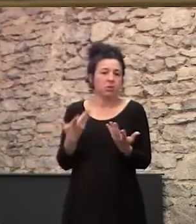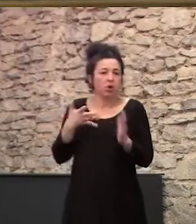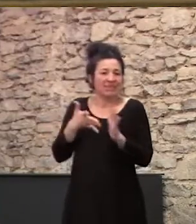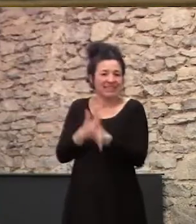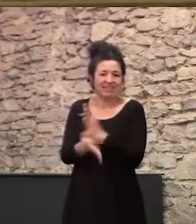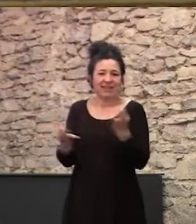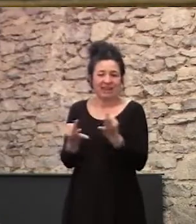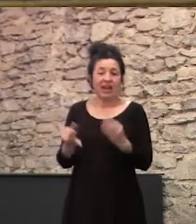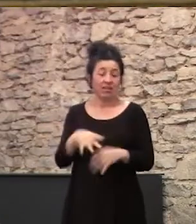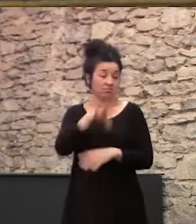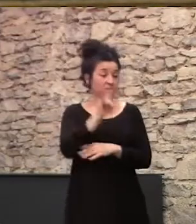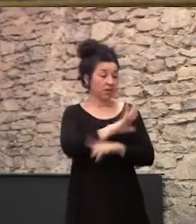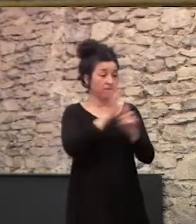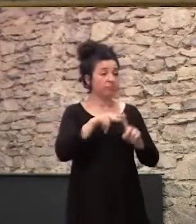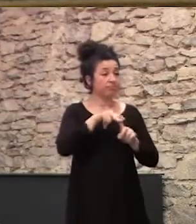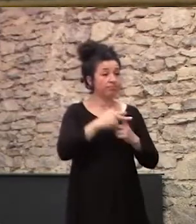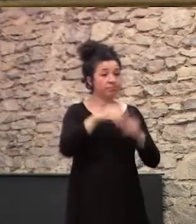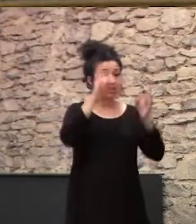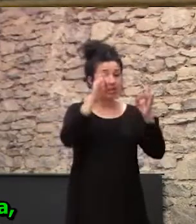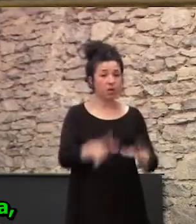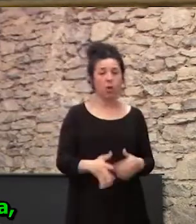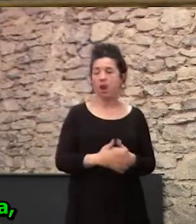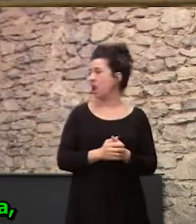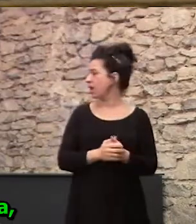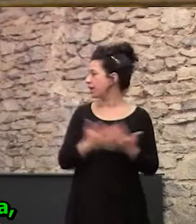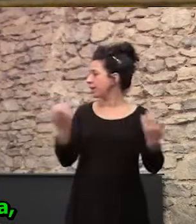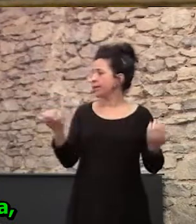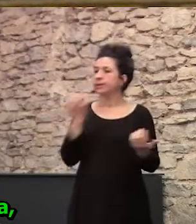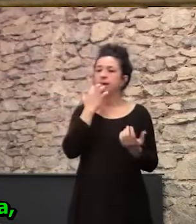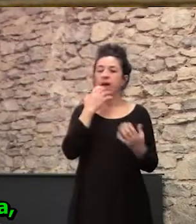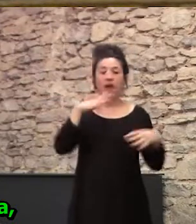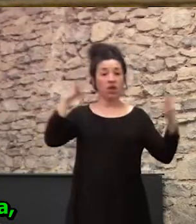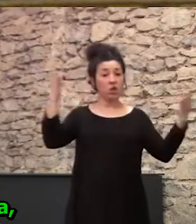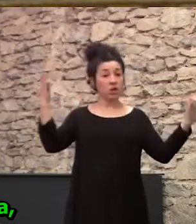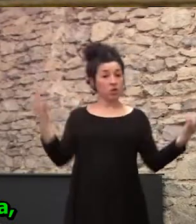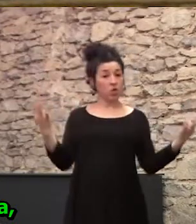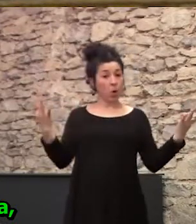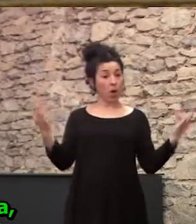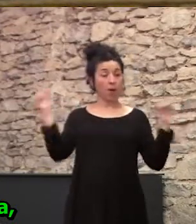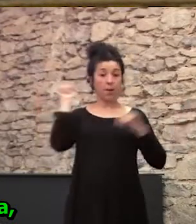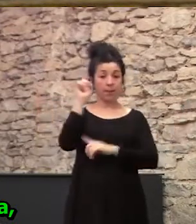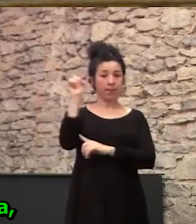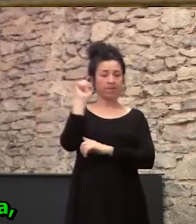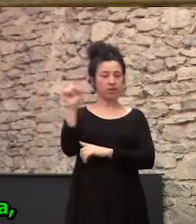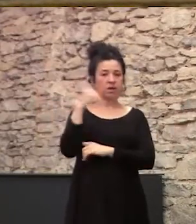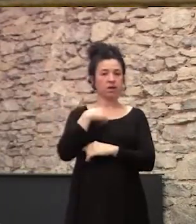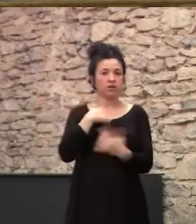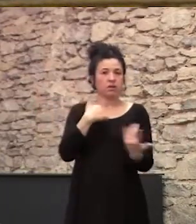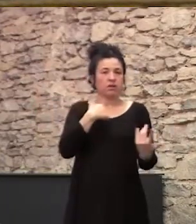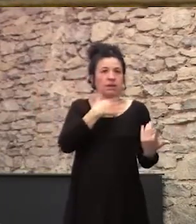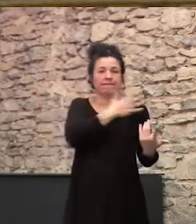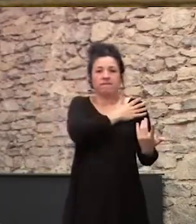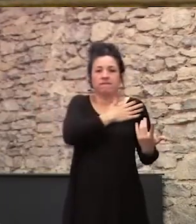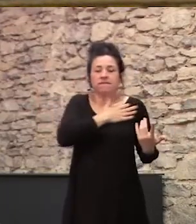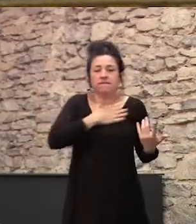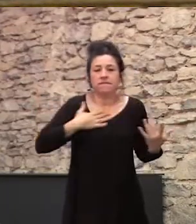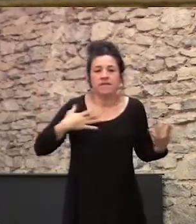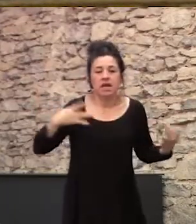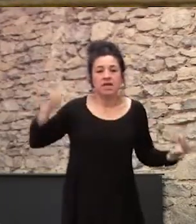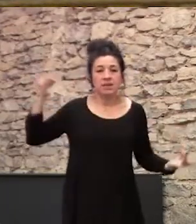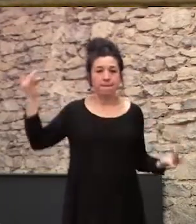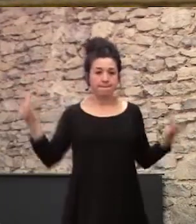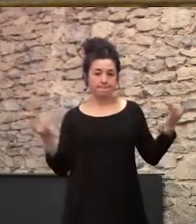ez dakit, ba, dantzari, ez dakit, nola, san, joga irakaslea baldin bazara eta gero zure pasioa dantza egitea baldin bada, pues imaginatzen